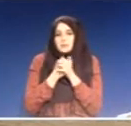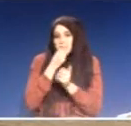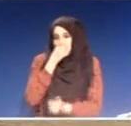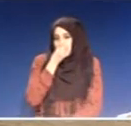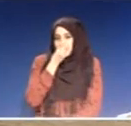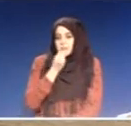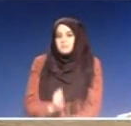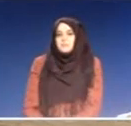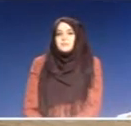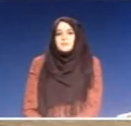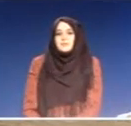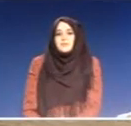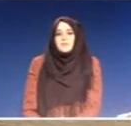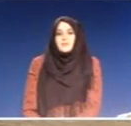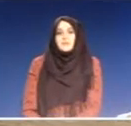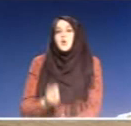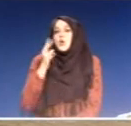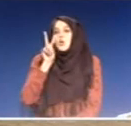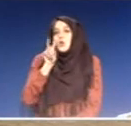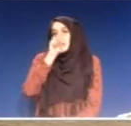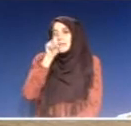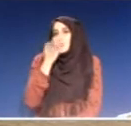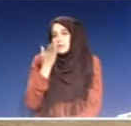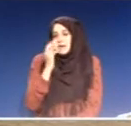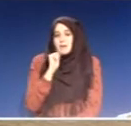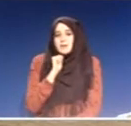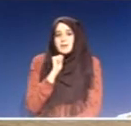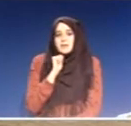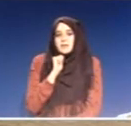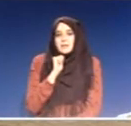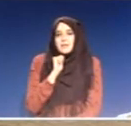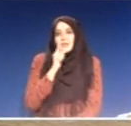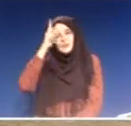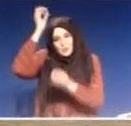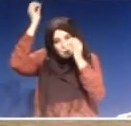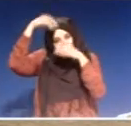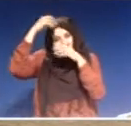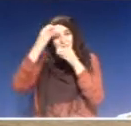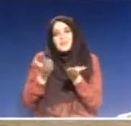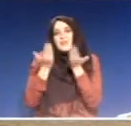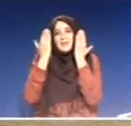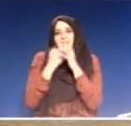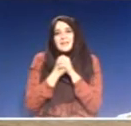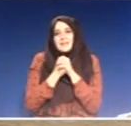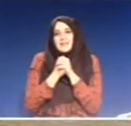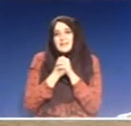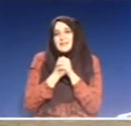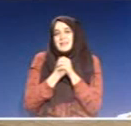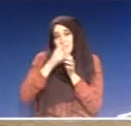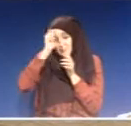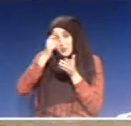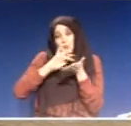نعم. هذا هو استفساري. ونقول بارك الله فيكم مرة ثانية. تحياتي لكم ولجميع ما